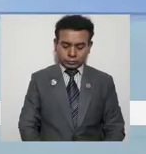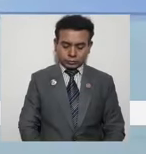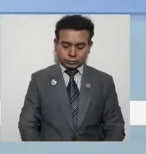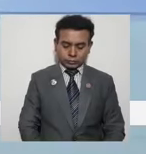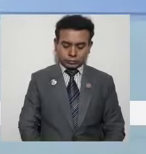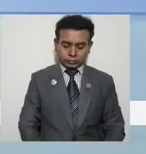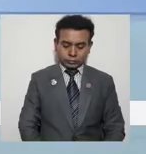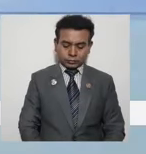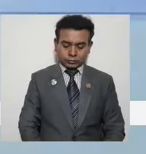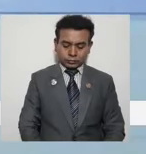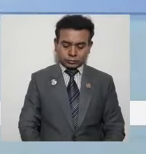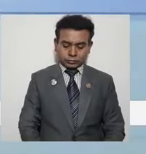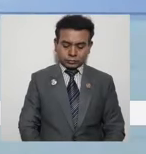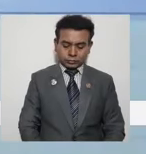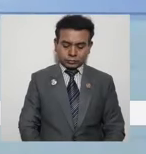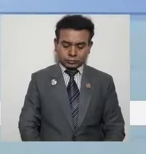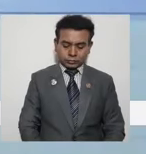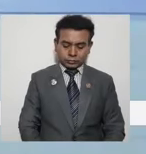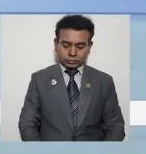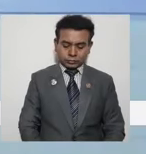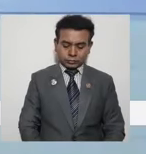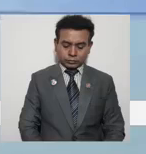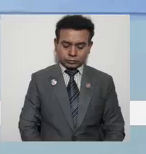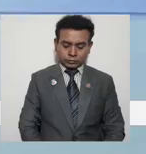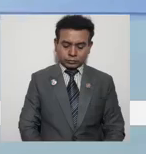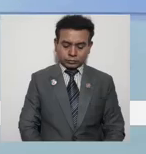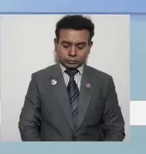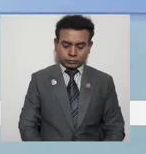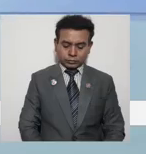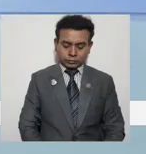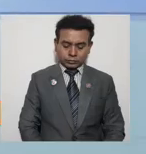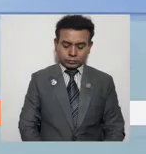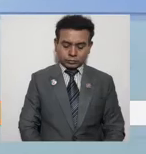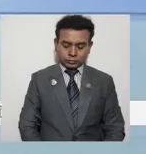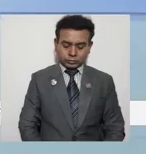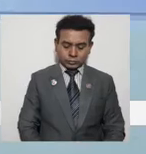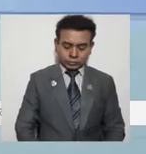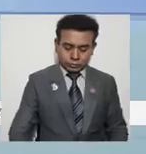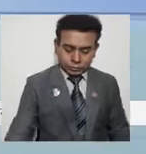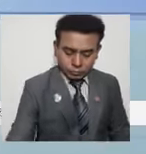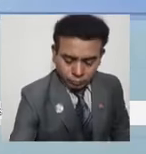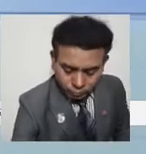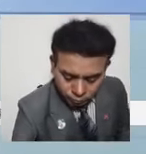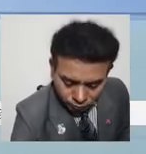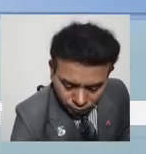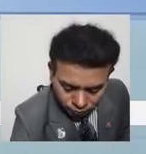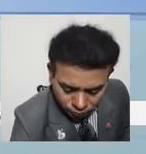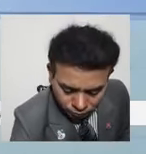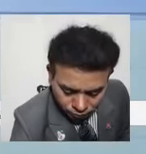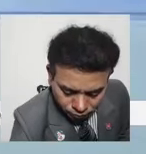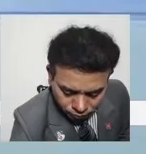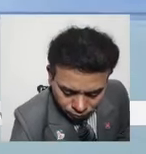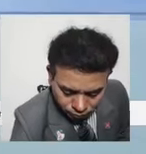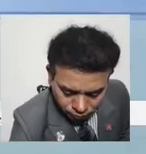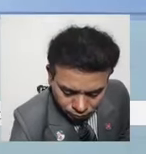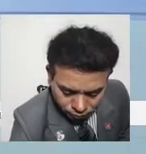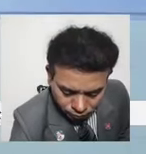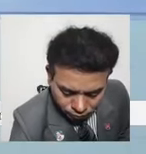আসসালামু আলাইকুম। স্বাস্থ্য অধিদপ্তরে দৈনিক সংবাদ বুলেটিন কোভিড-19 বিষয়ক শুরু করতে